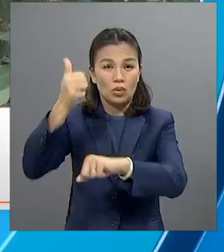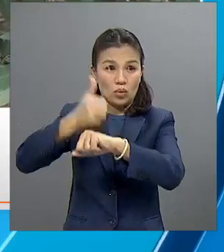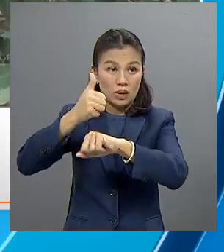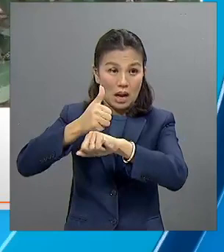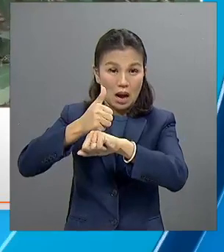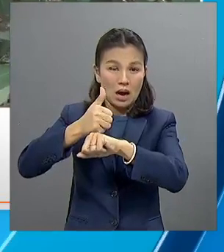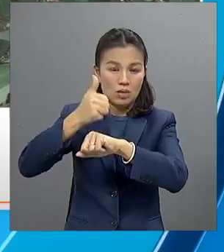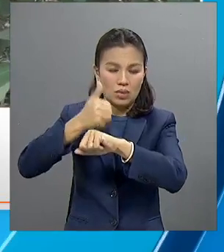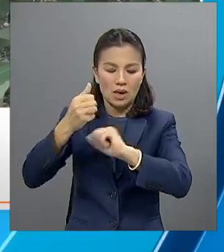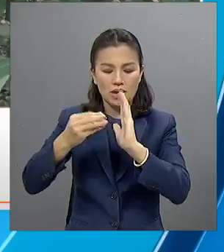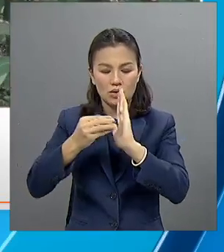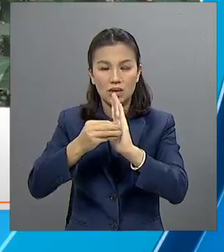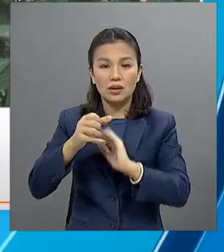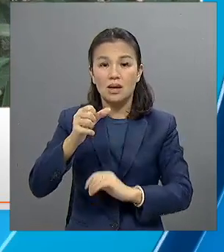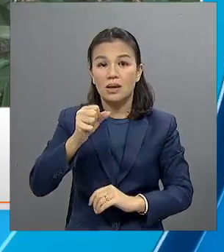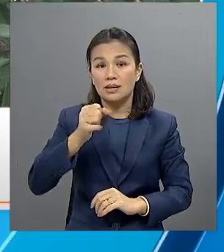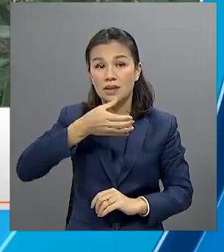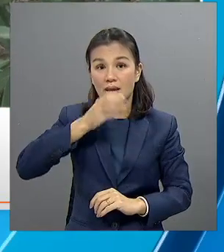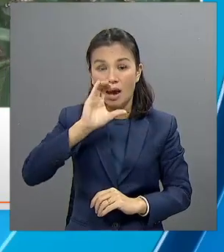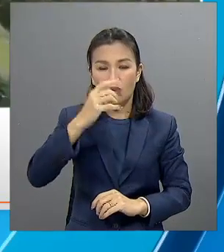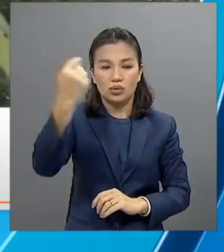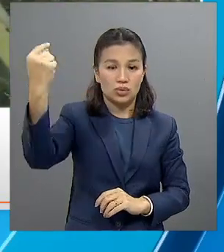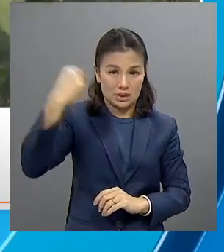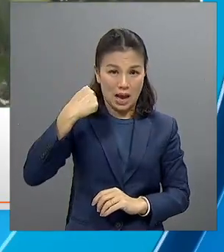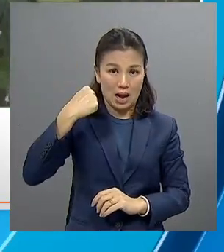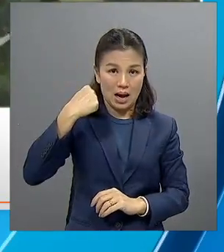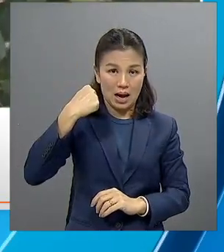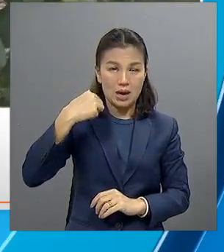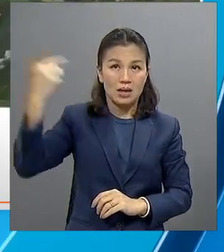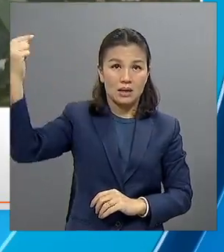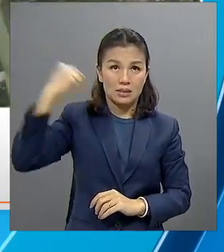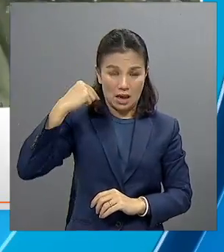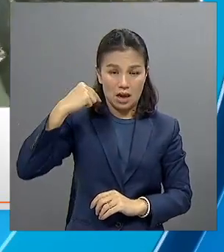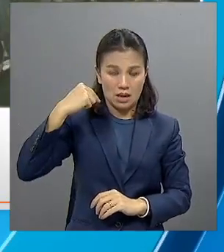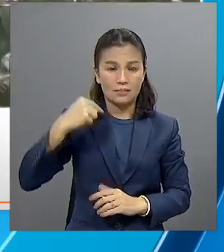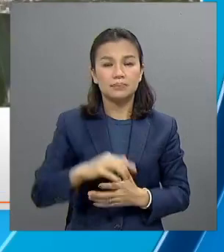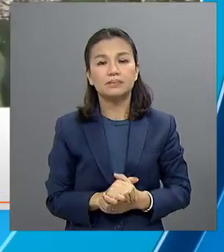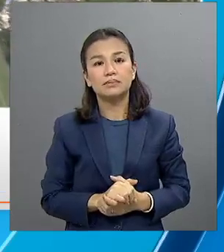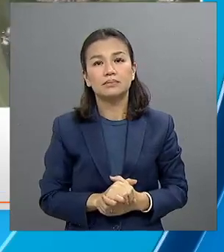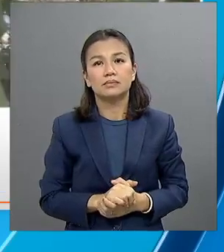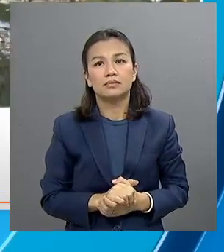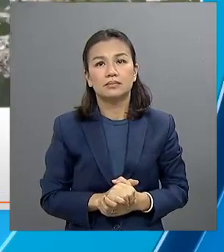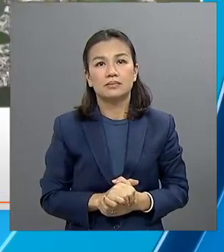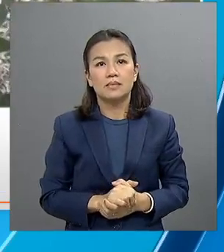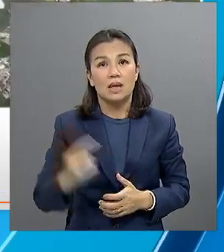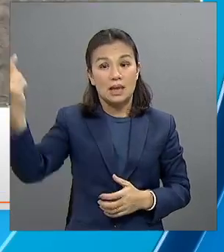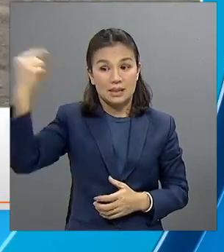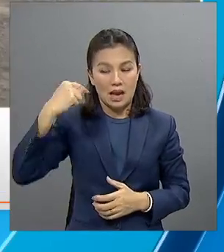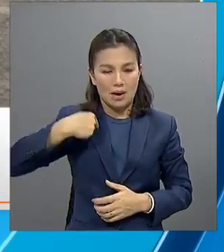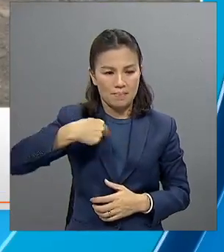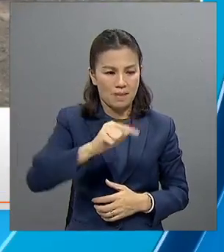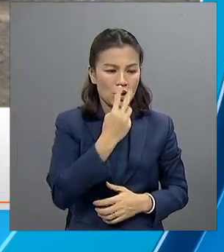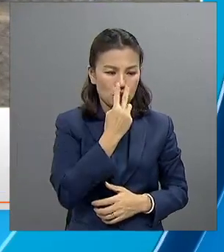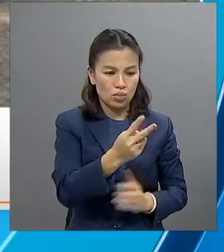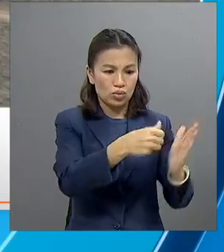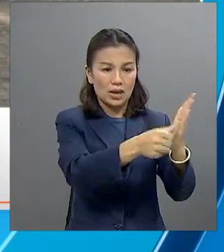วนต่างๆนะครับโดยผ่านผมเนี่ยนะครับซึ่งเป็นรองผู้ว่าราชการจังหวัดนะครับได้สั่งการให้ลงไปแก้ไขดูเลยว่า